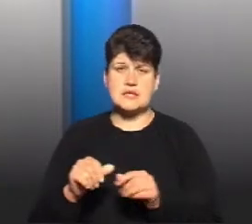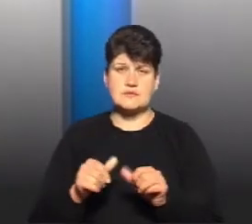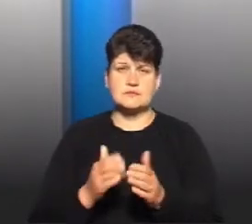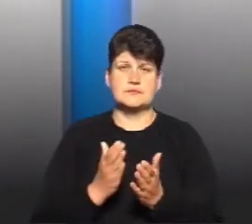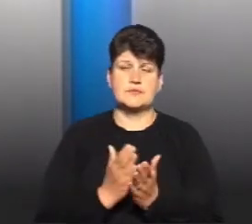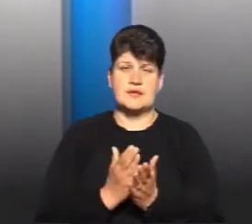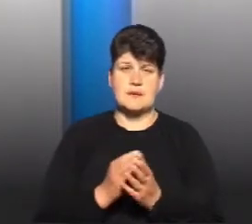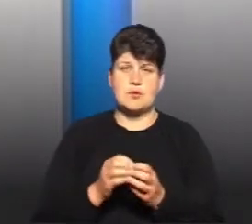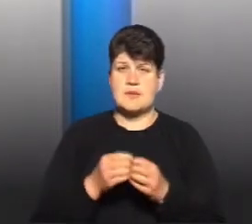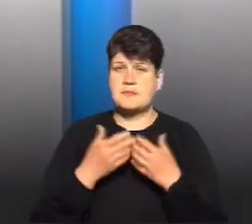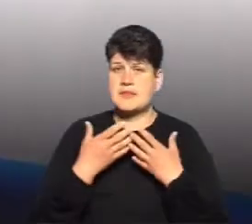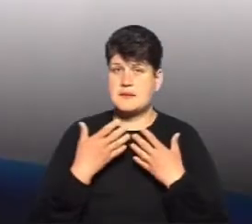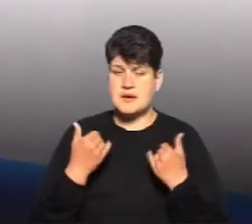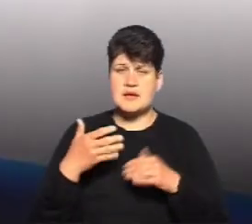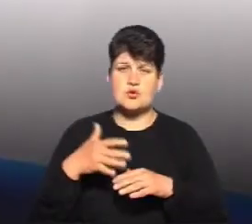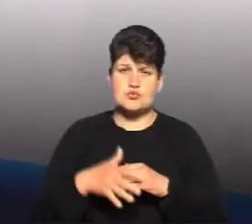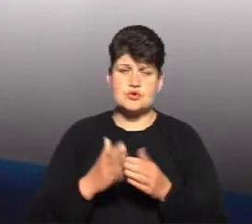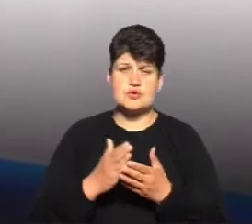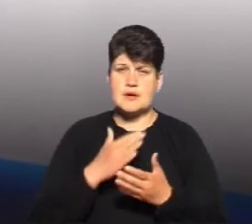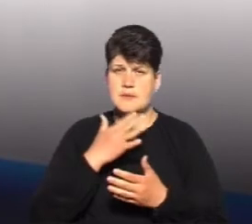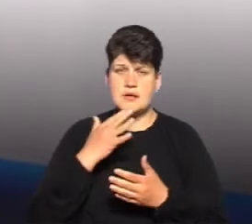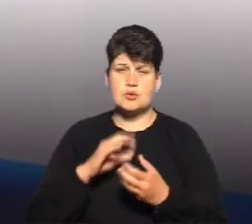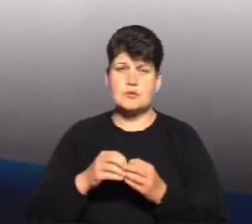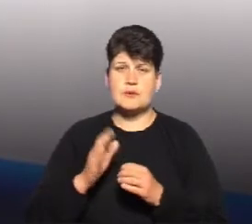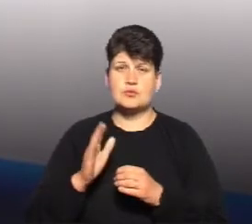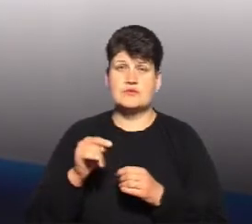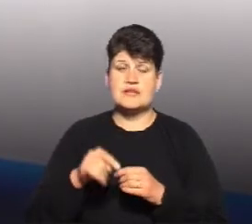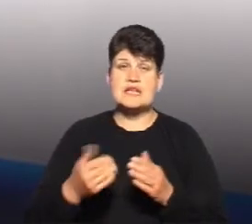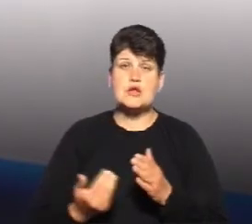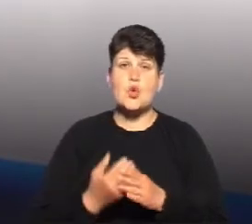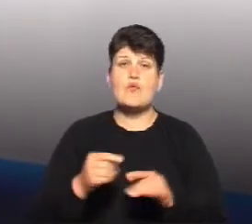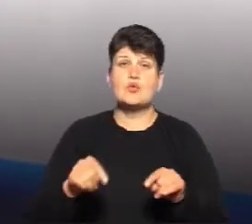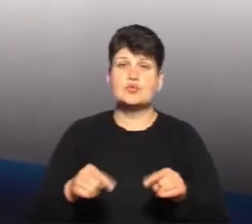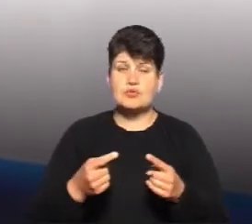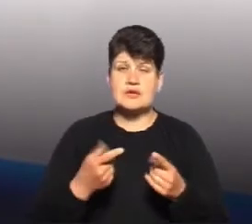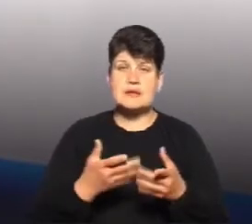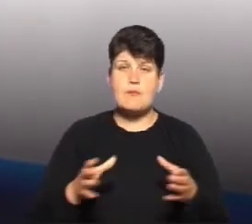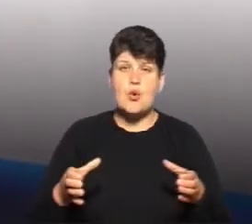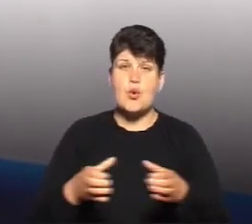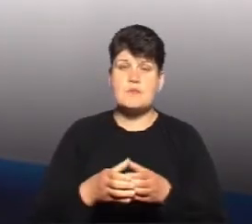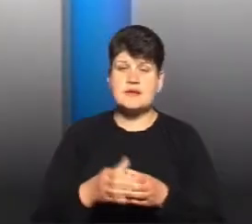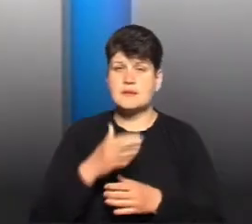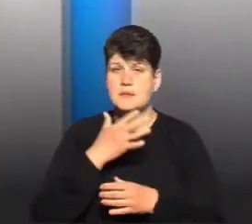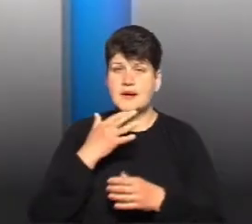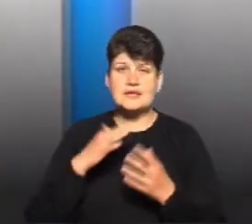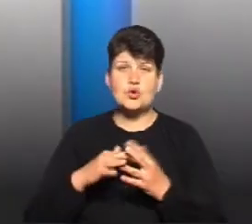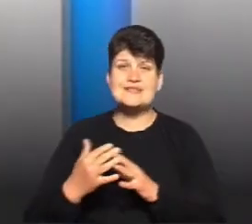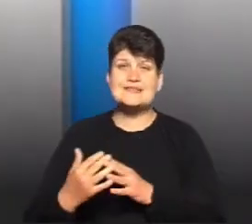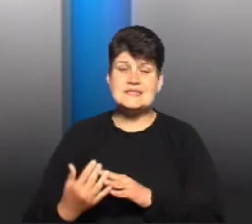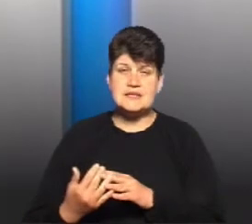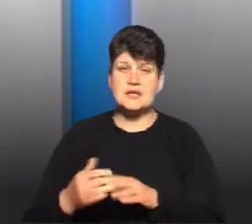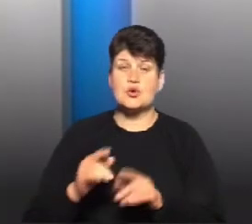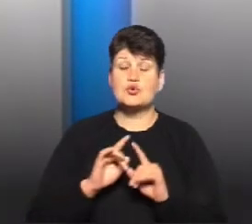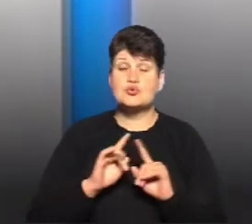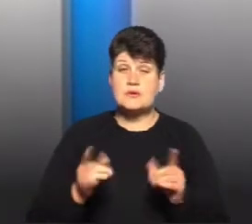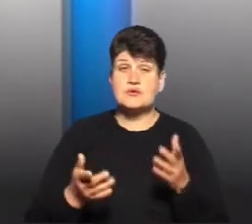немає. Я розумію, що багато проблем буде в тих громад, які зараз є новоутворені, які пооб'єднували до себе дуже багато сіл, і особливо якщо це села йдуть з